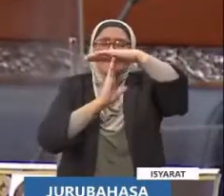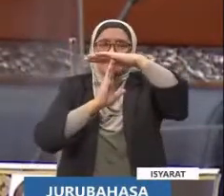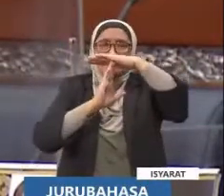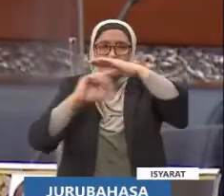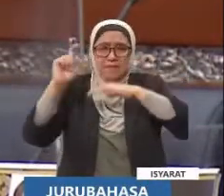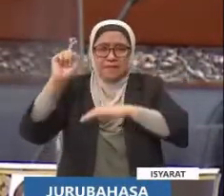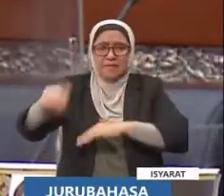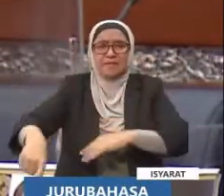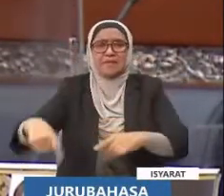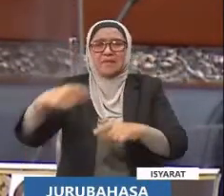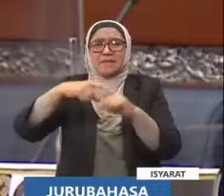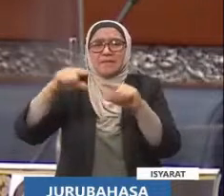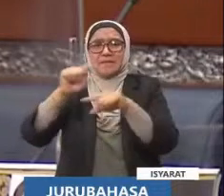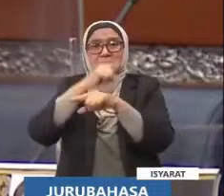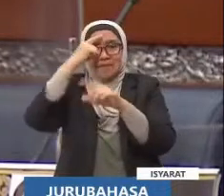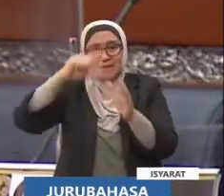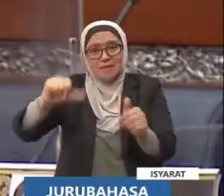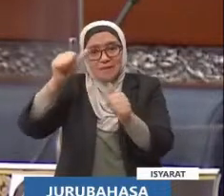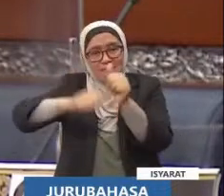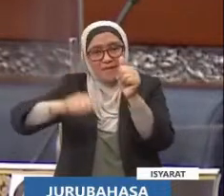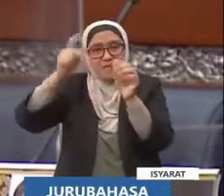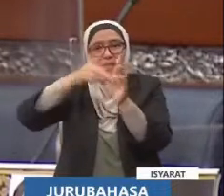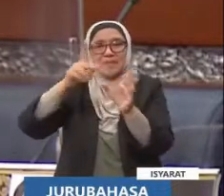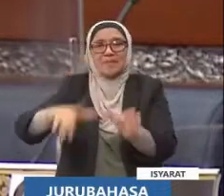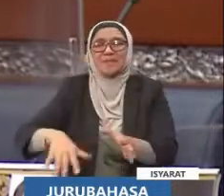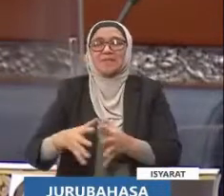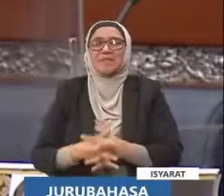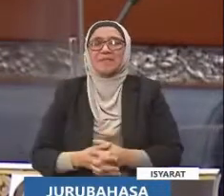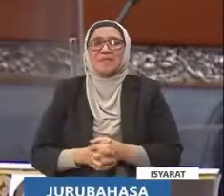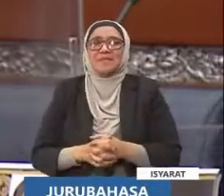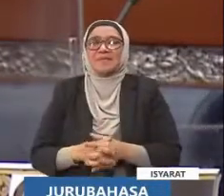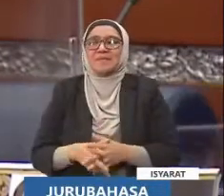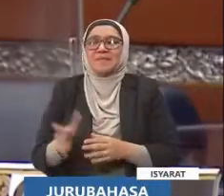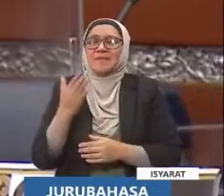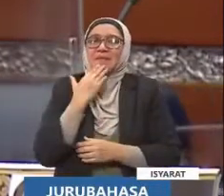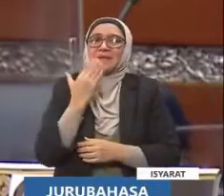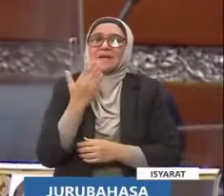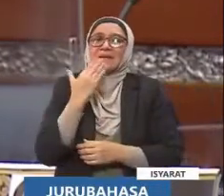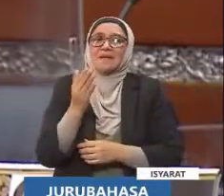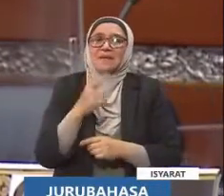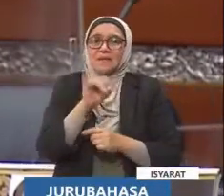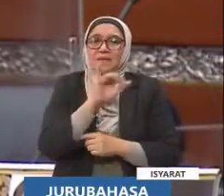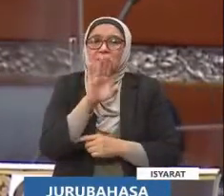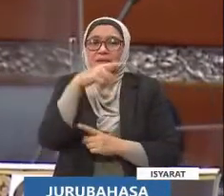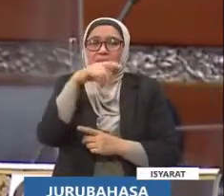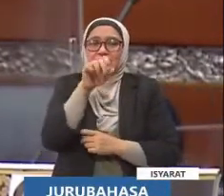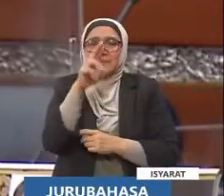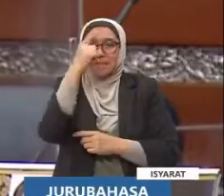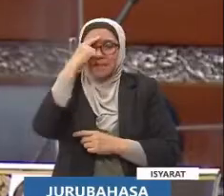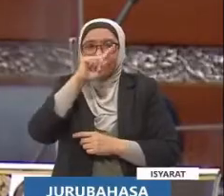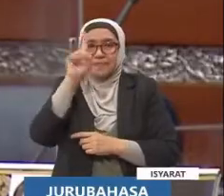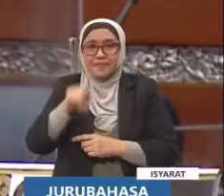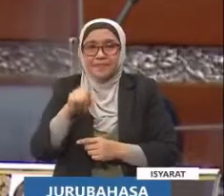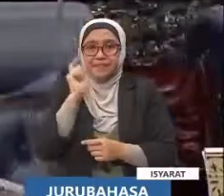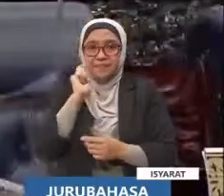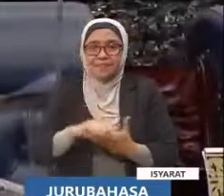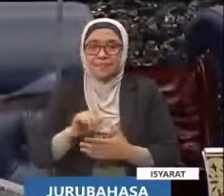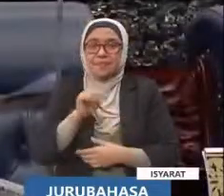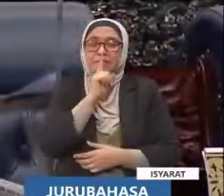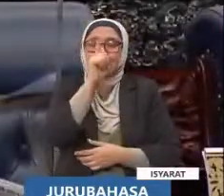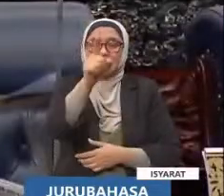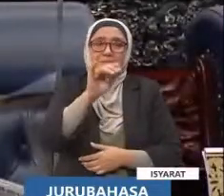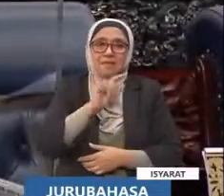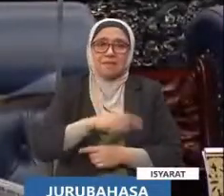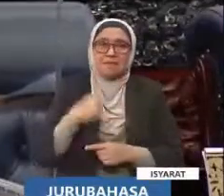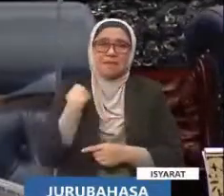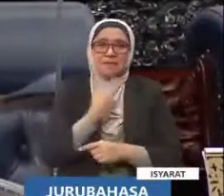dikenakan kepada Setiap penumpang berhasil Demi kasih yang berobat Papa atas soalnya tadi Emang